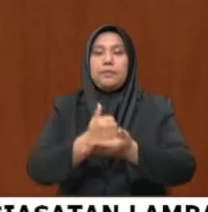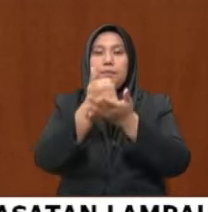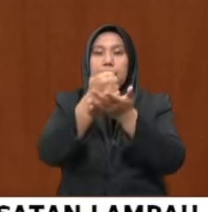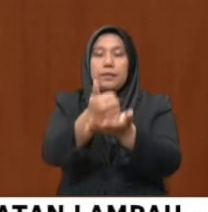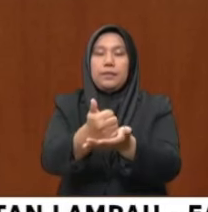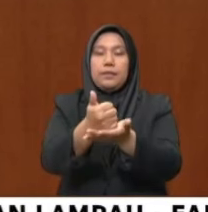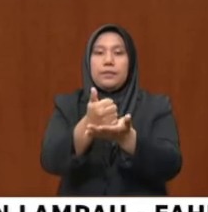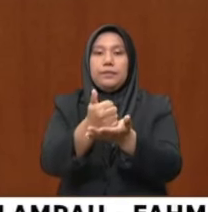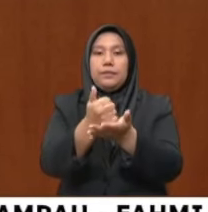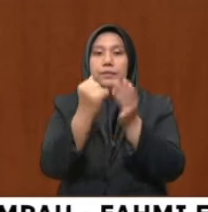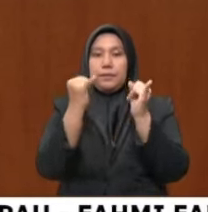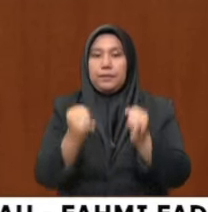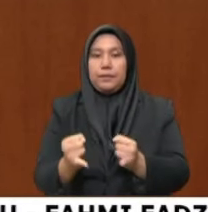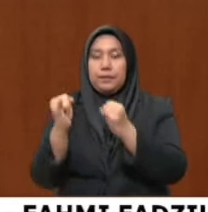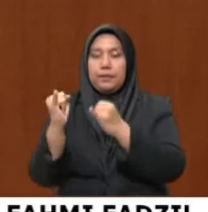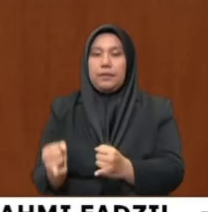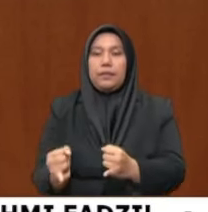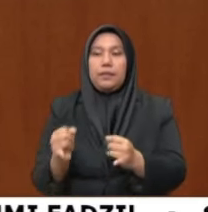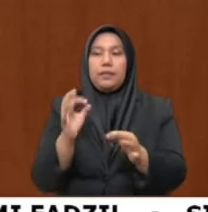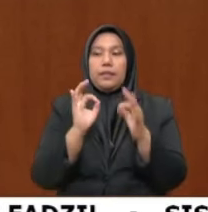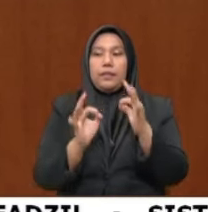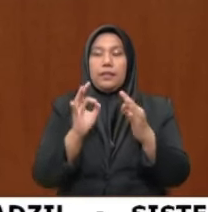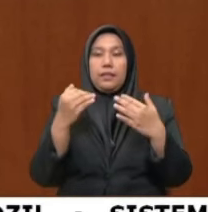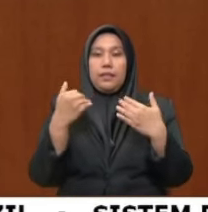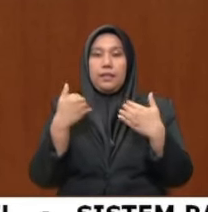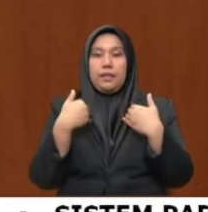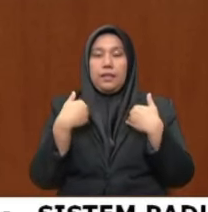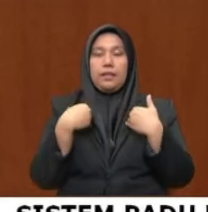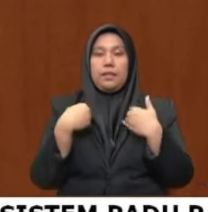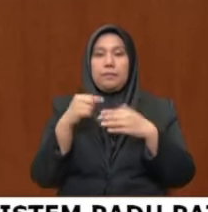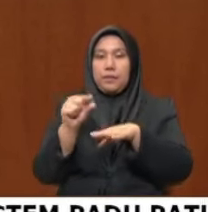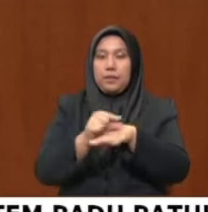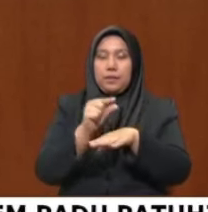jika ada penggunaan wang luar jangka.